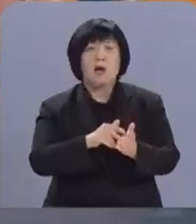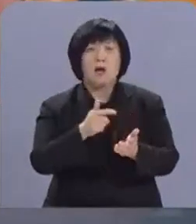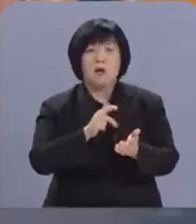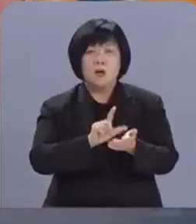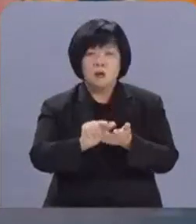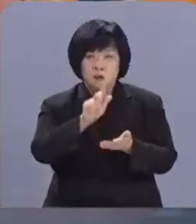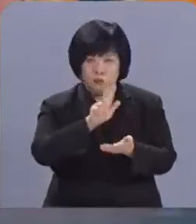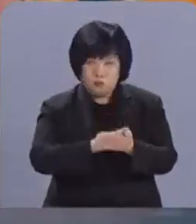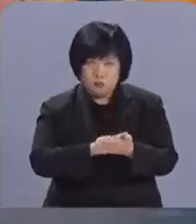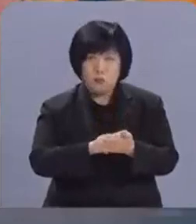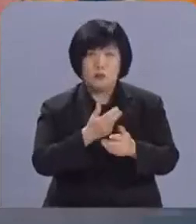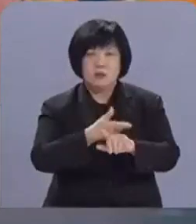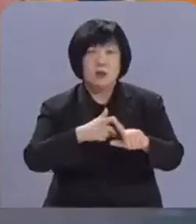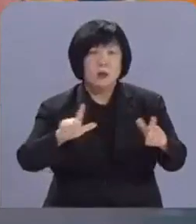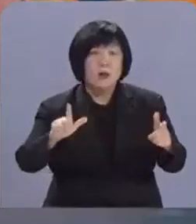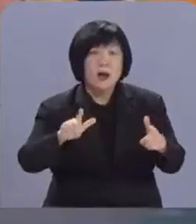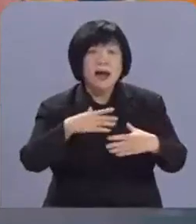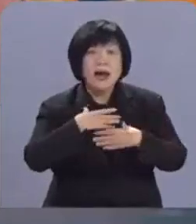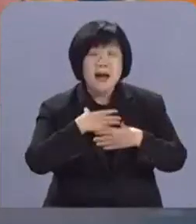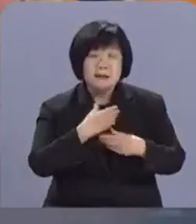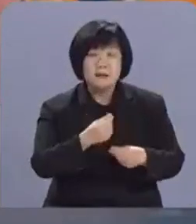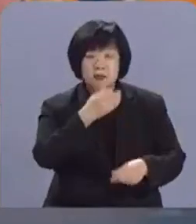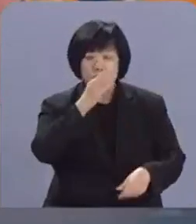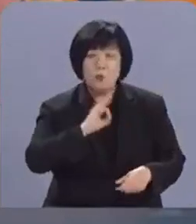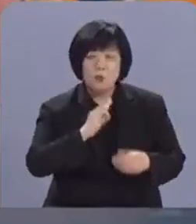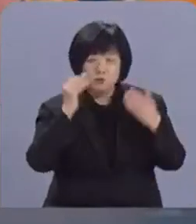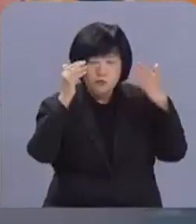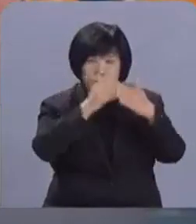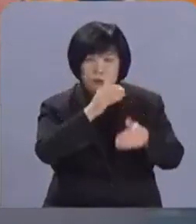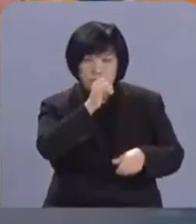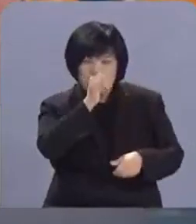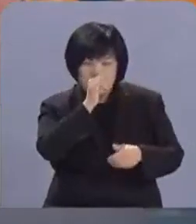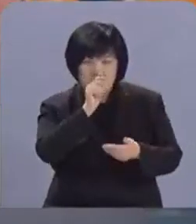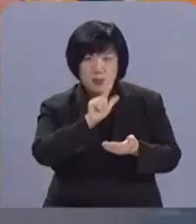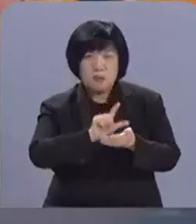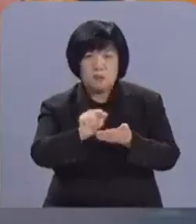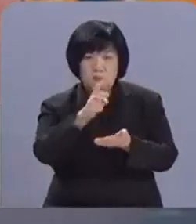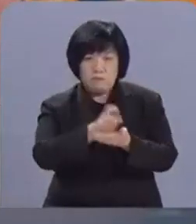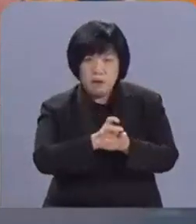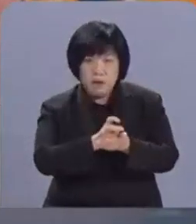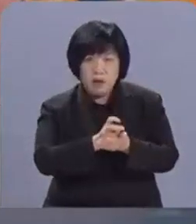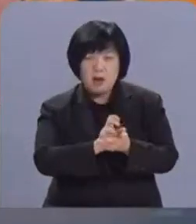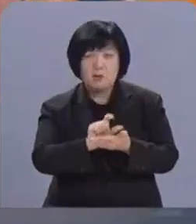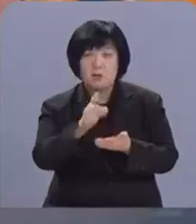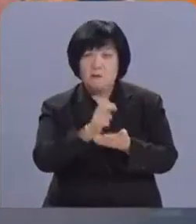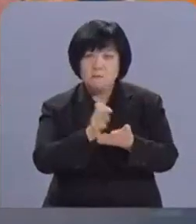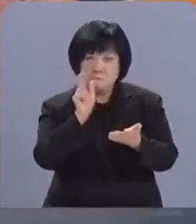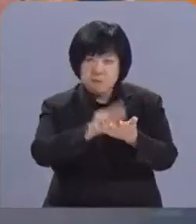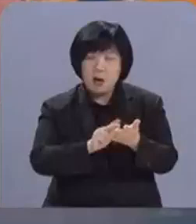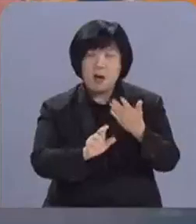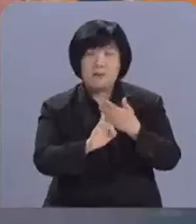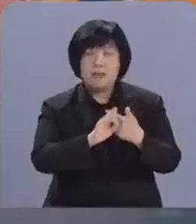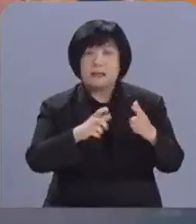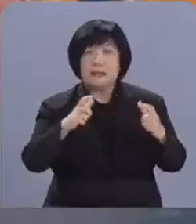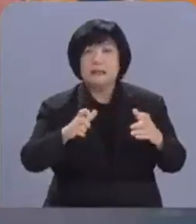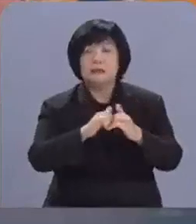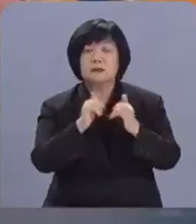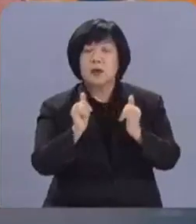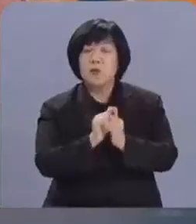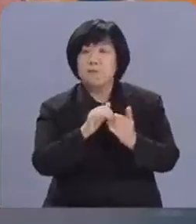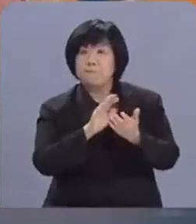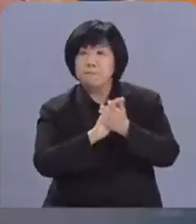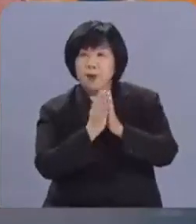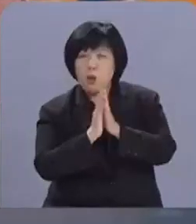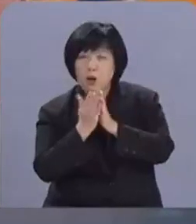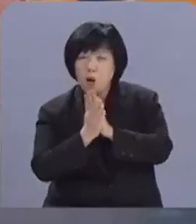함께 처리했습니다. 주로 안정과 효율에 초점을 맞춘 조례안인데요. 조례안이 제정되면 지역사회에 어떤 변화를